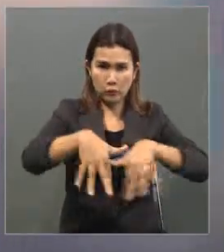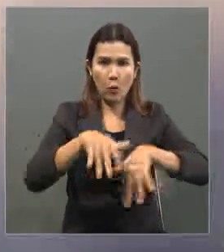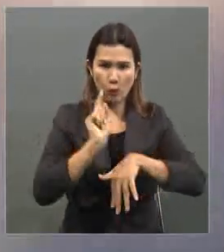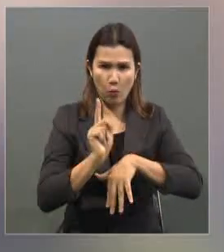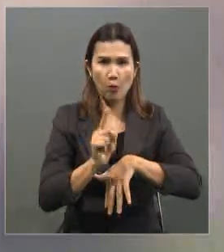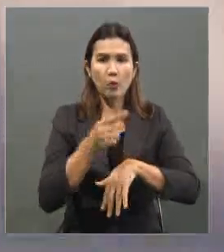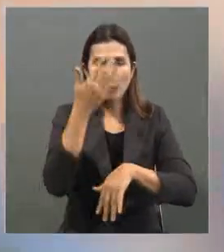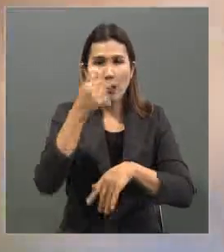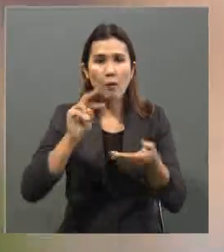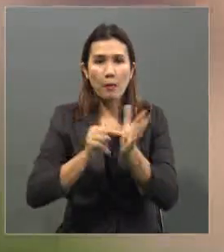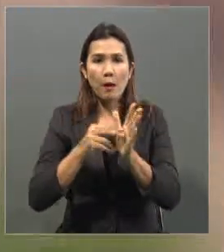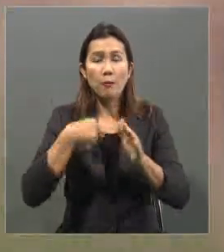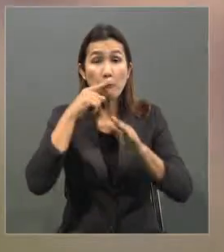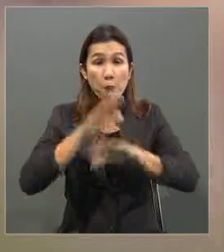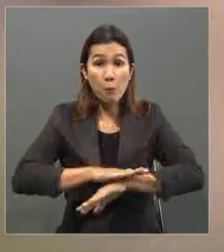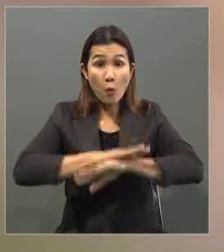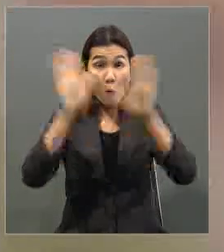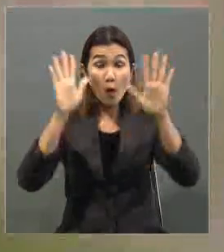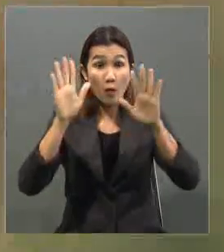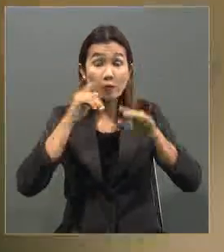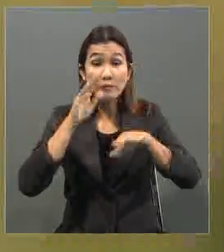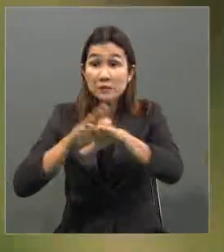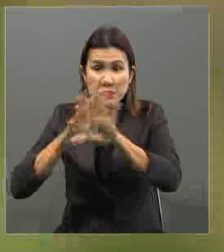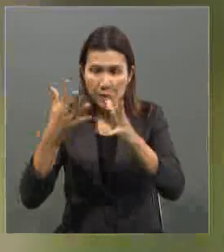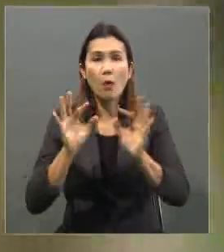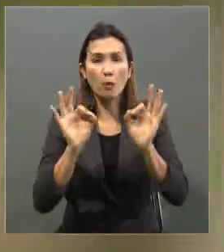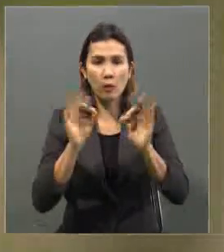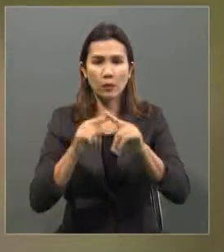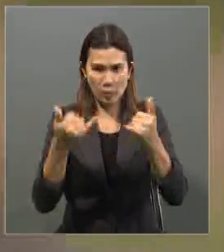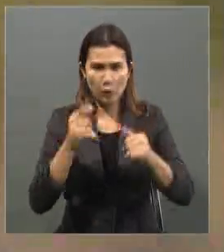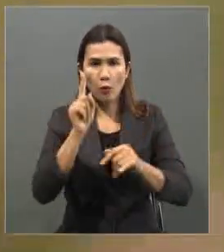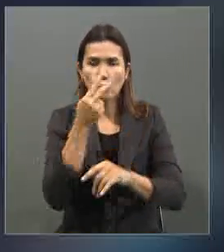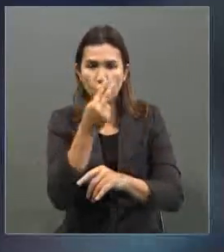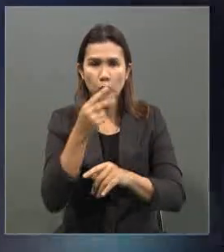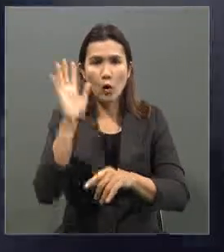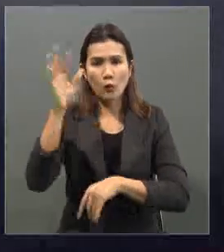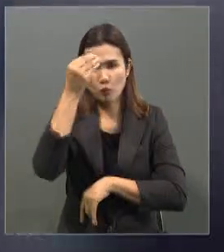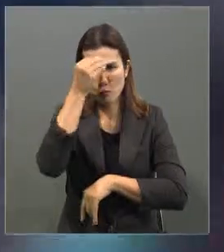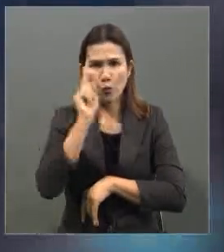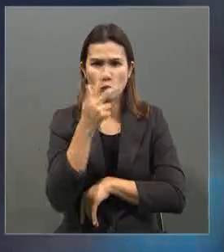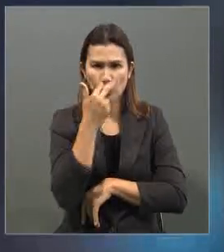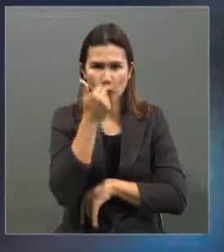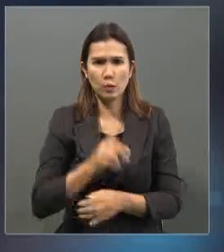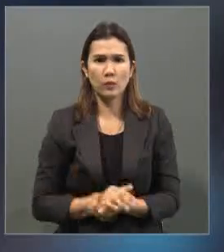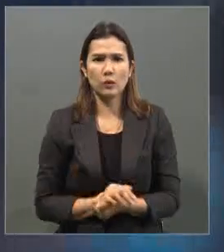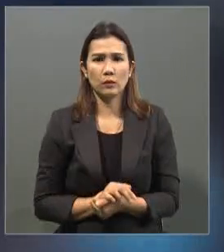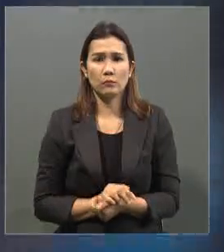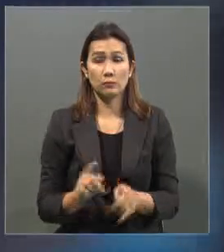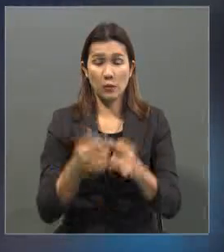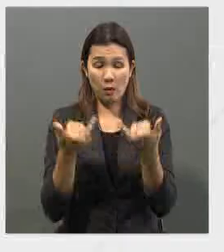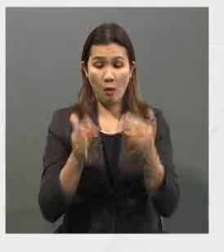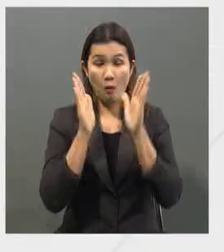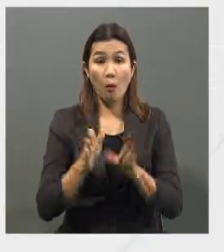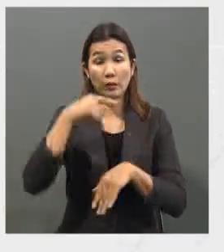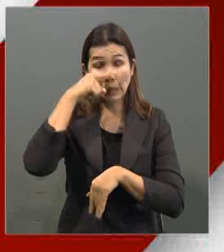ครัดจนกว่าจะมีการประกาศยกเลิกเตือนภัยแล้วก็ติดตามข่าวสารของทางการญี่ปุ่นอย่างใกล้ชิดด้วยค่ะซึ่งคนไทยใน